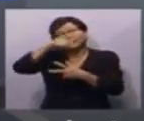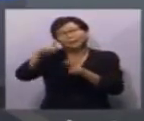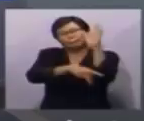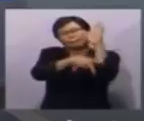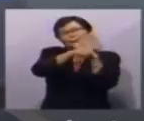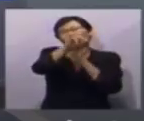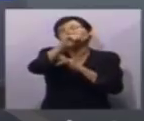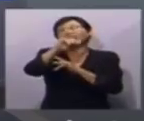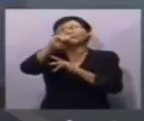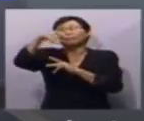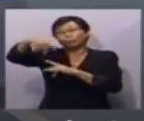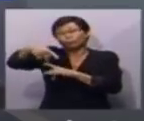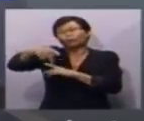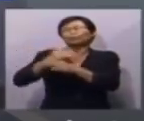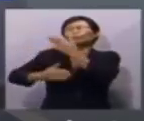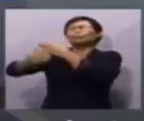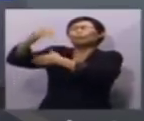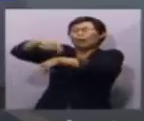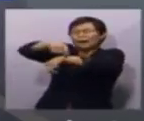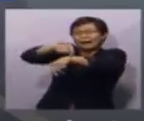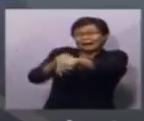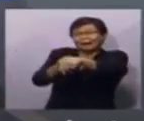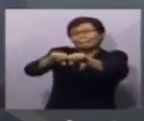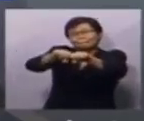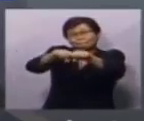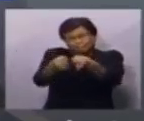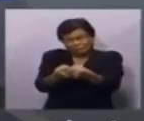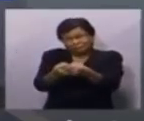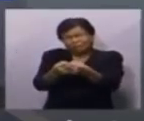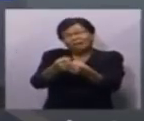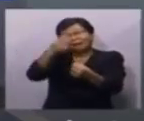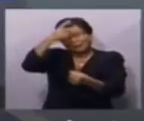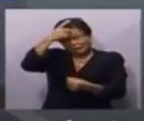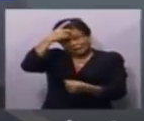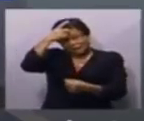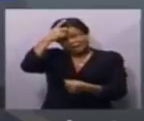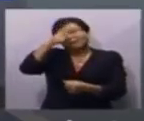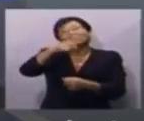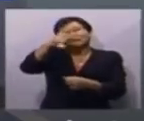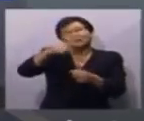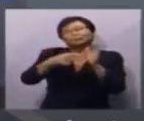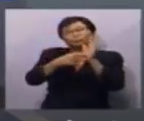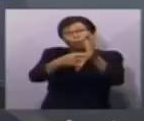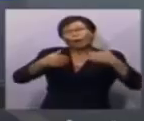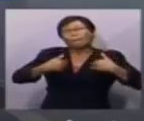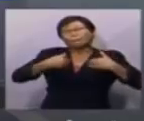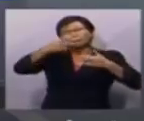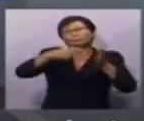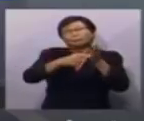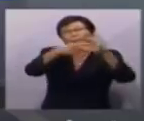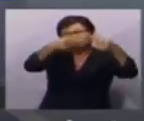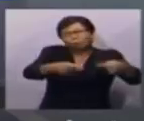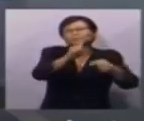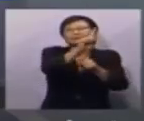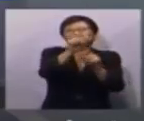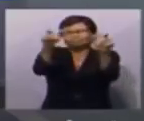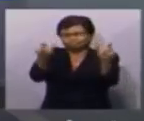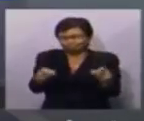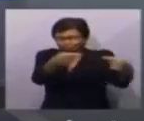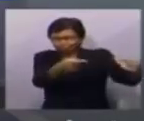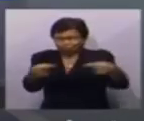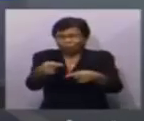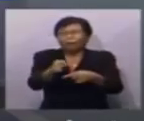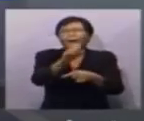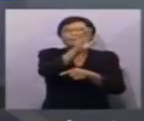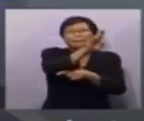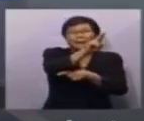Parlimen Iskandar Puteri yang dahulunya dikenali sebagai Gelang Patah, baik ini menyaksikan pertandingan satu lawan satu antara